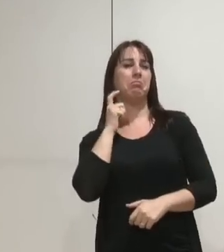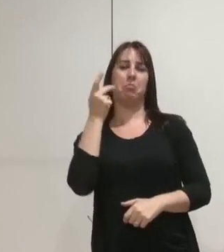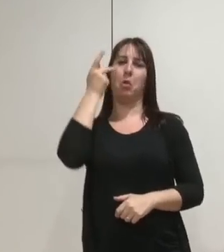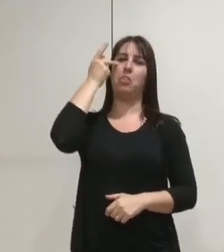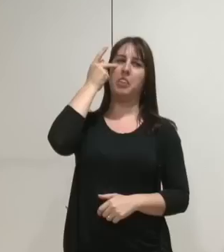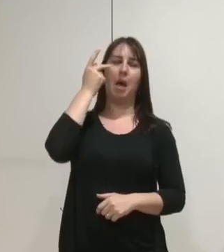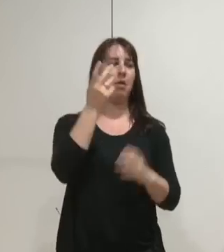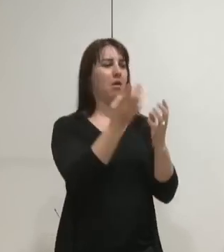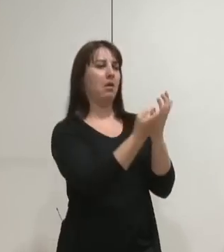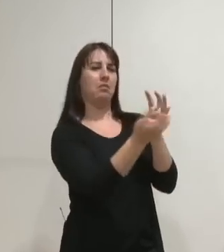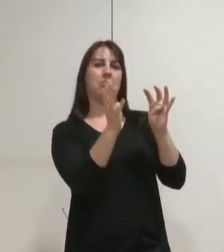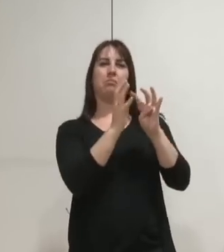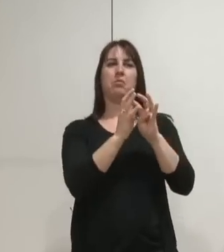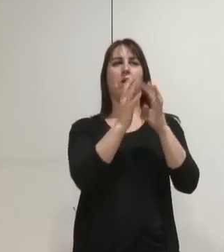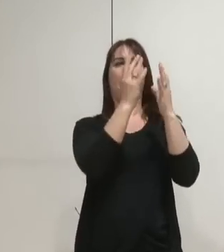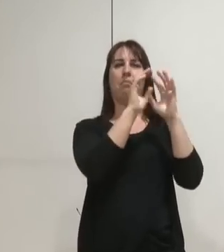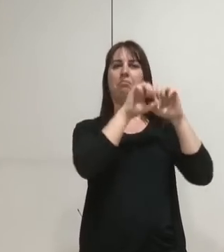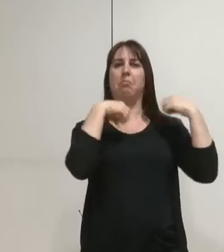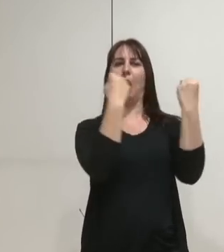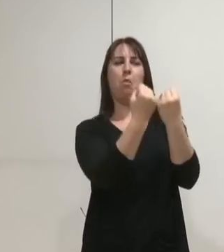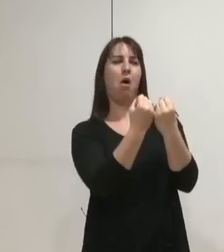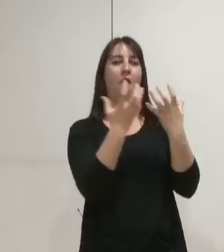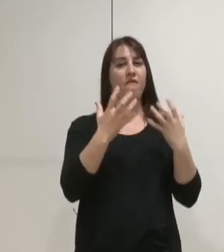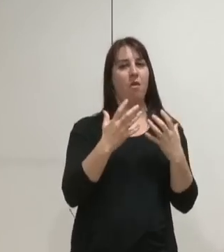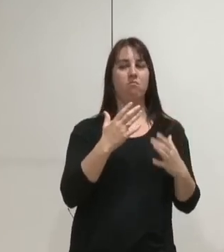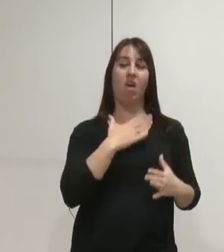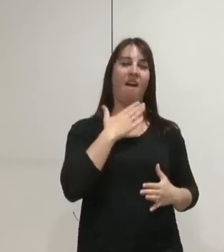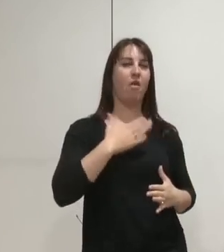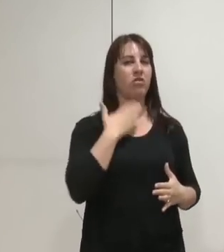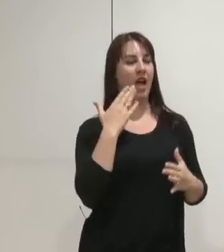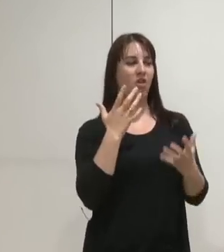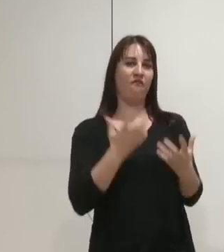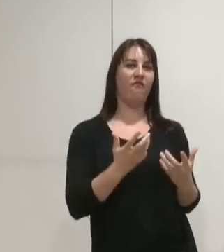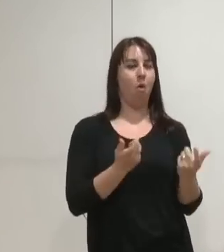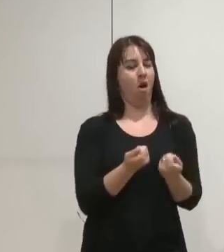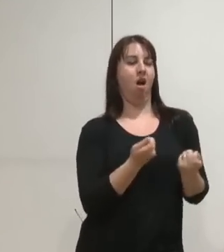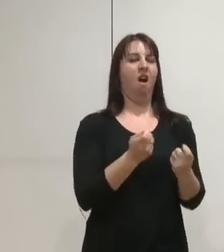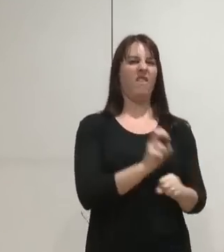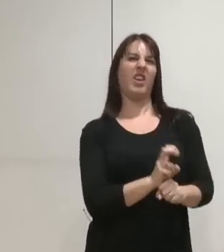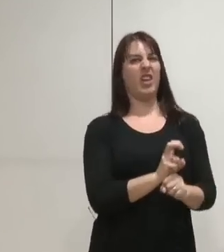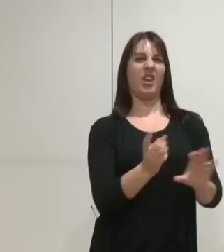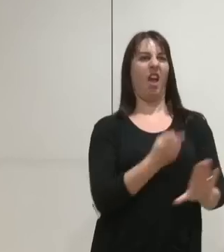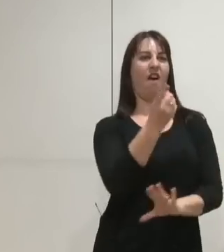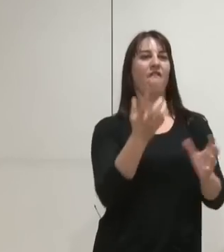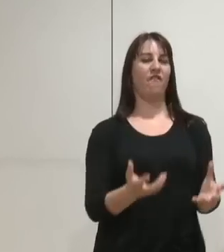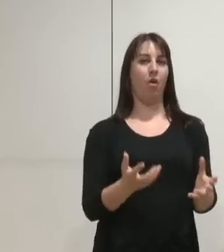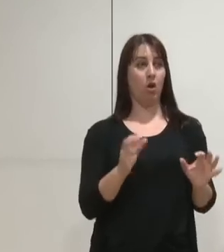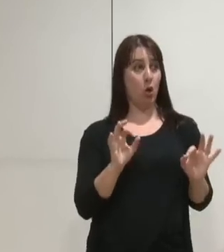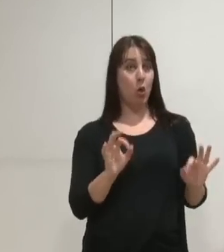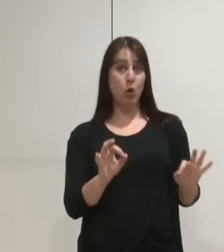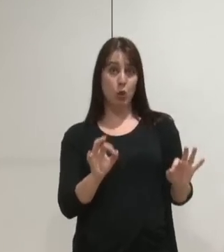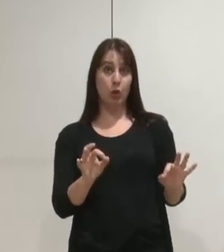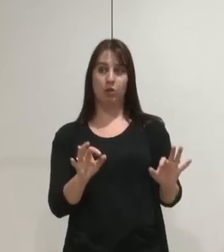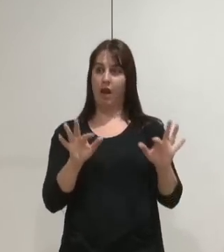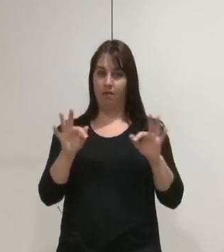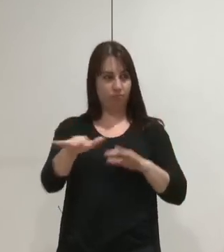dauphinois tenaent bien à leur prérogativ leur petits avantages ce qui fait qu'en fait ce sont ces notables là ces